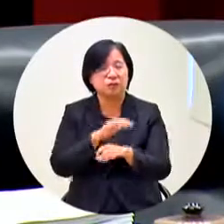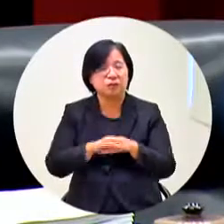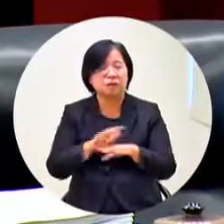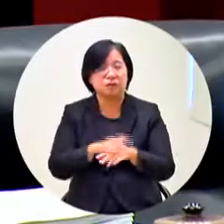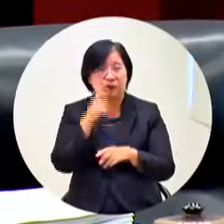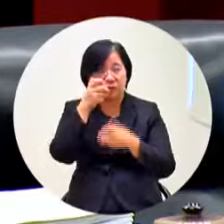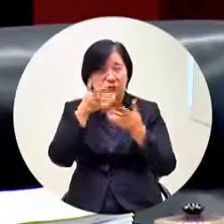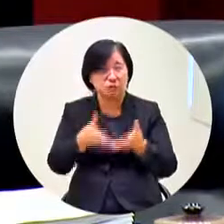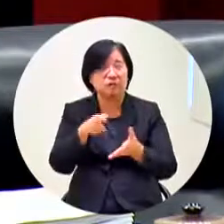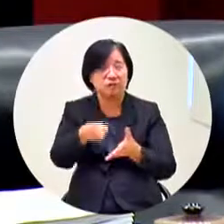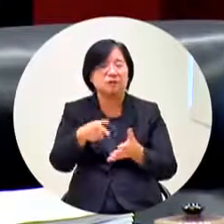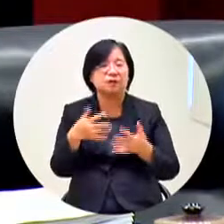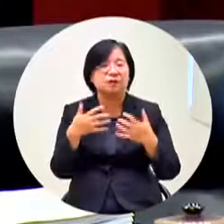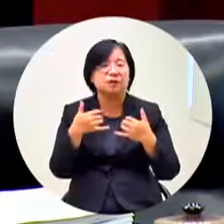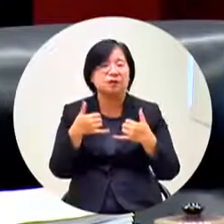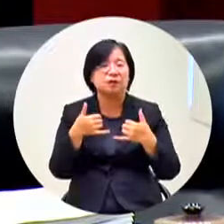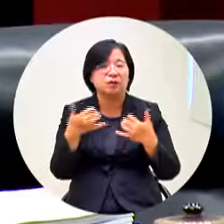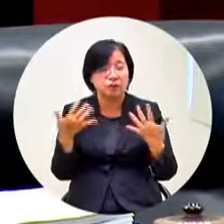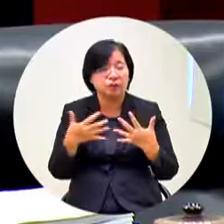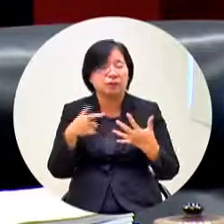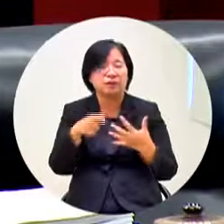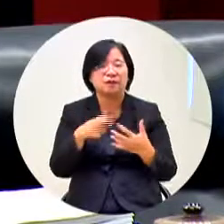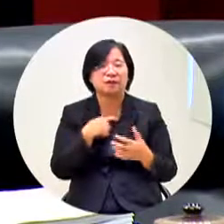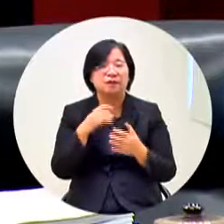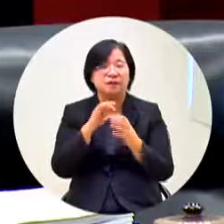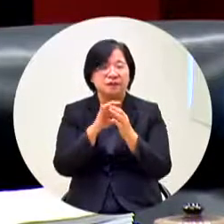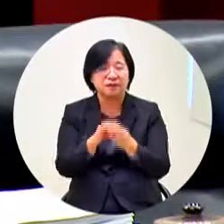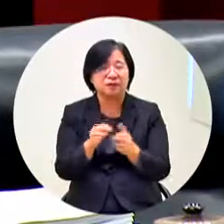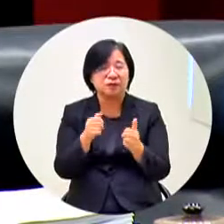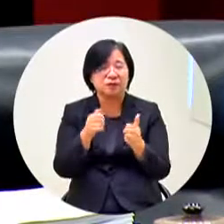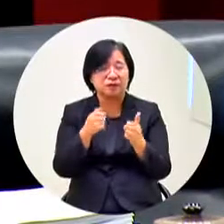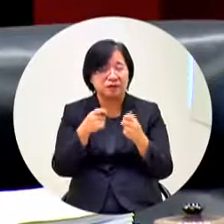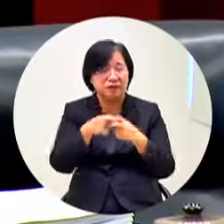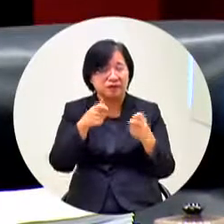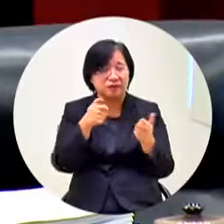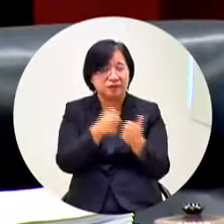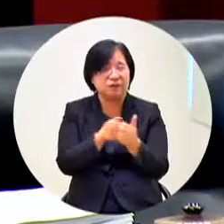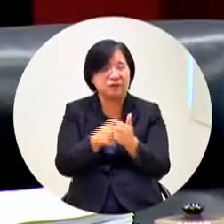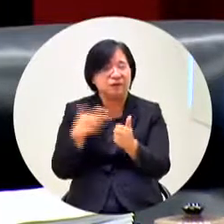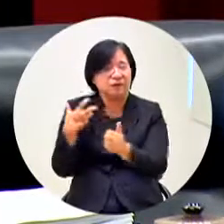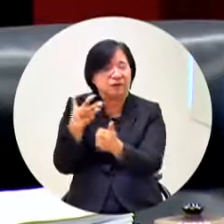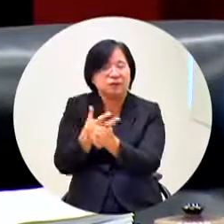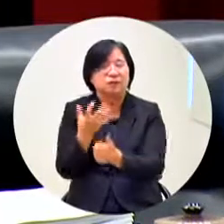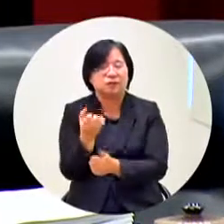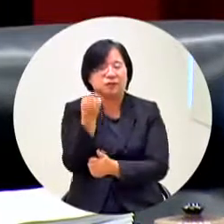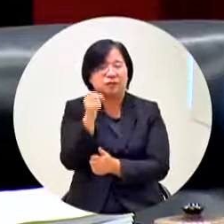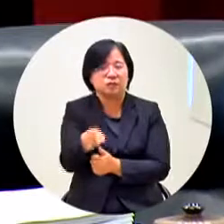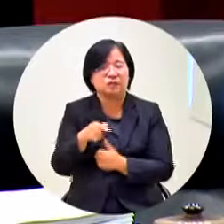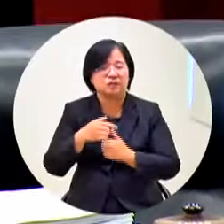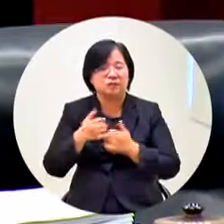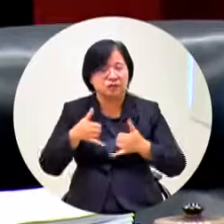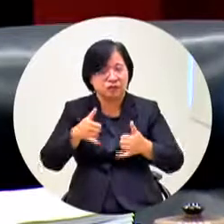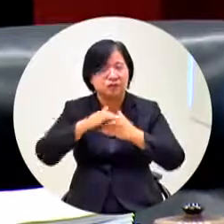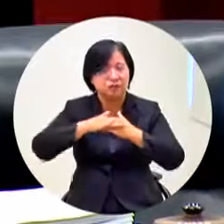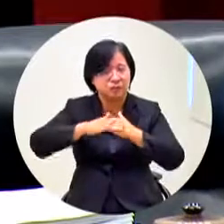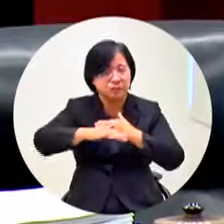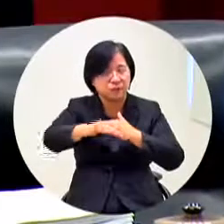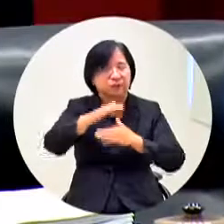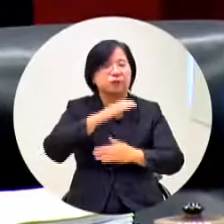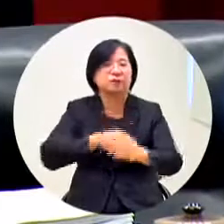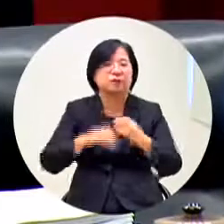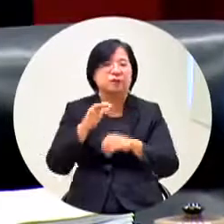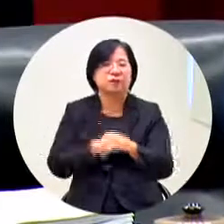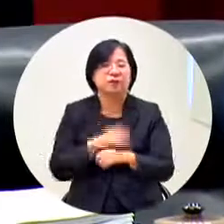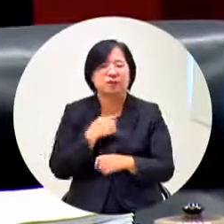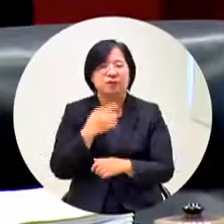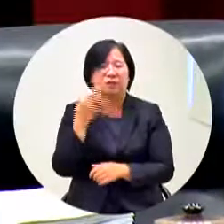这个，延续我们李副市长那种充分授权的这种状况，能够把这个路都给他铺好，不需要我们一而再再